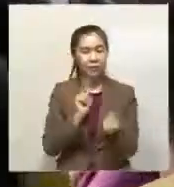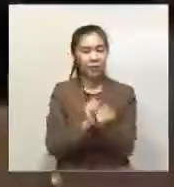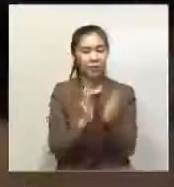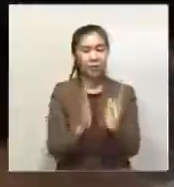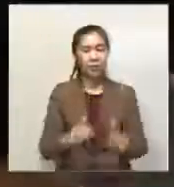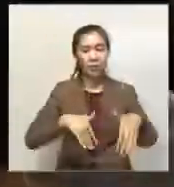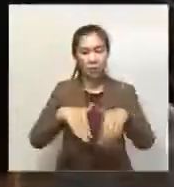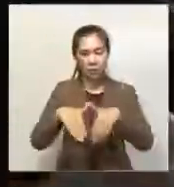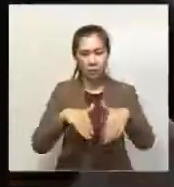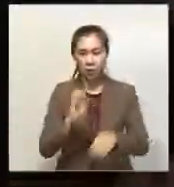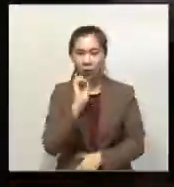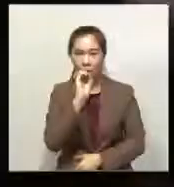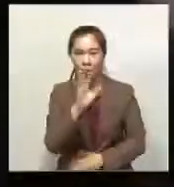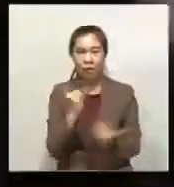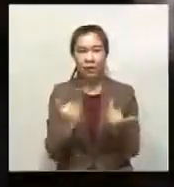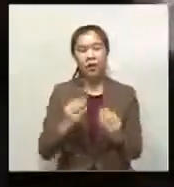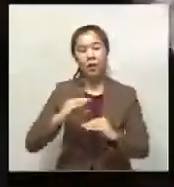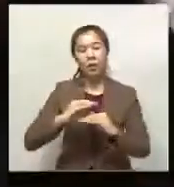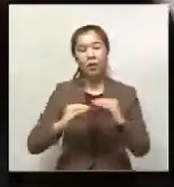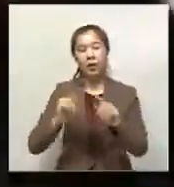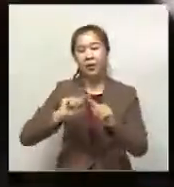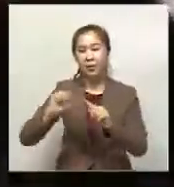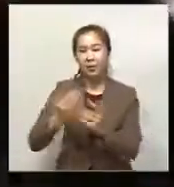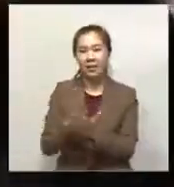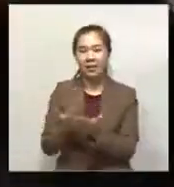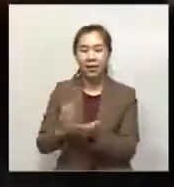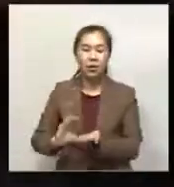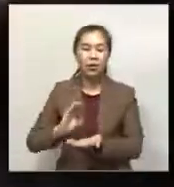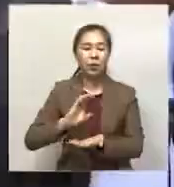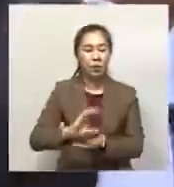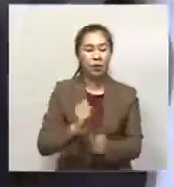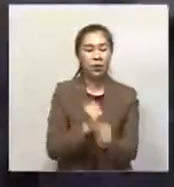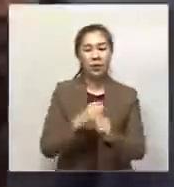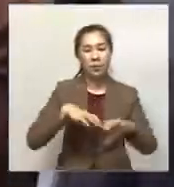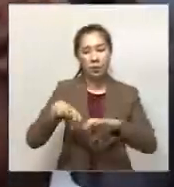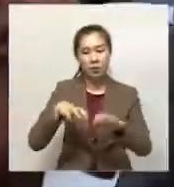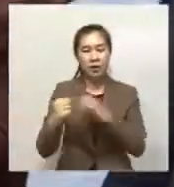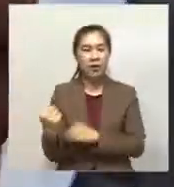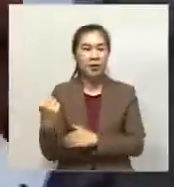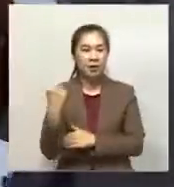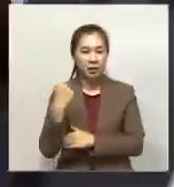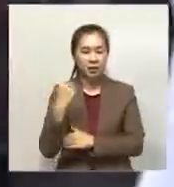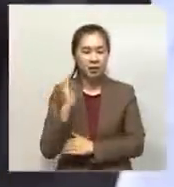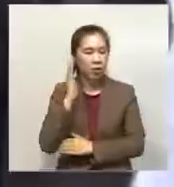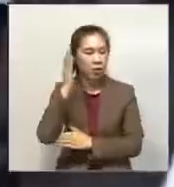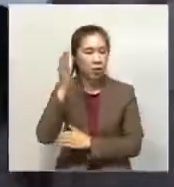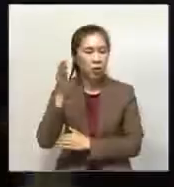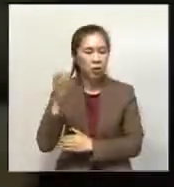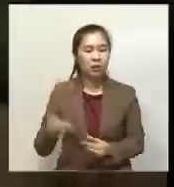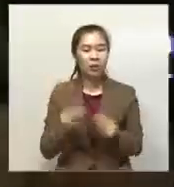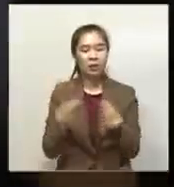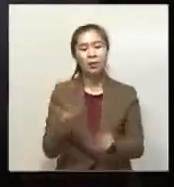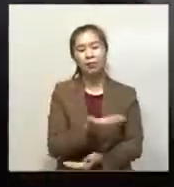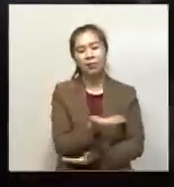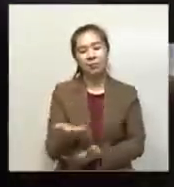ชนพร้อมกล่าวว่าวันนี้โครงการต่างๆงบประมาณที่ดำเนินการลงไปเพื่อให้เกิดความยั่งยืนสร้างอนาคตที่ดีให้กับลูกหล